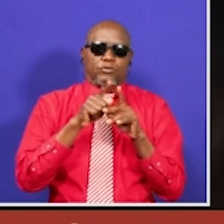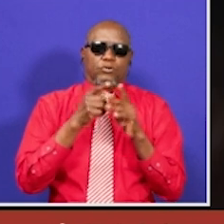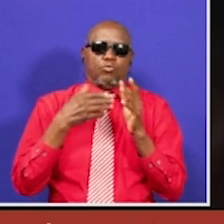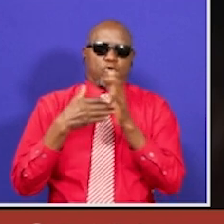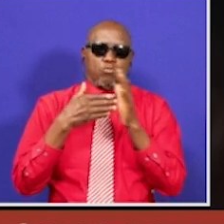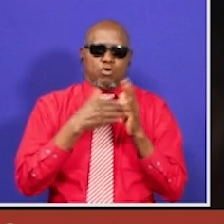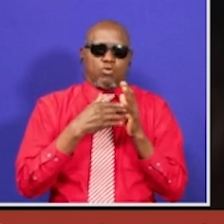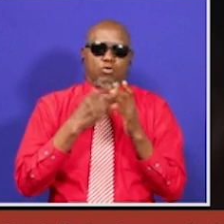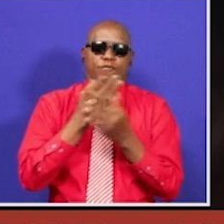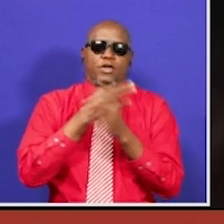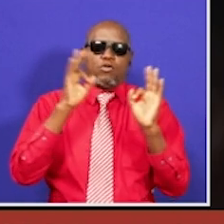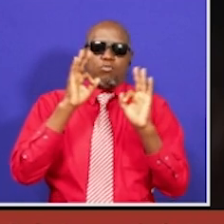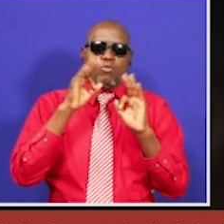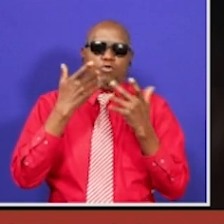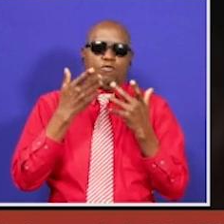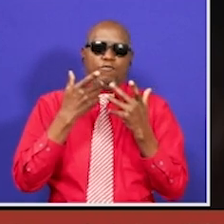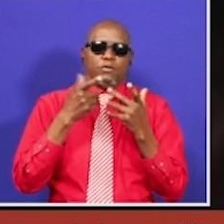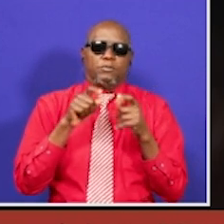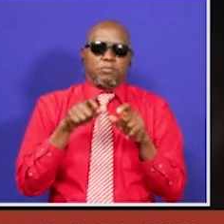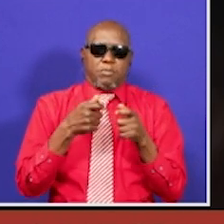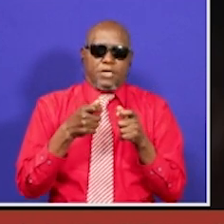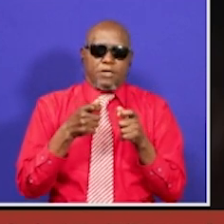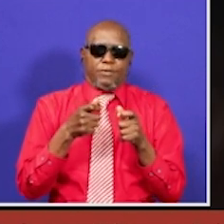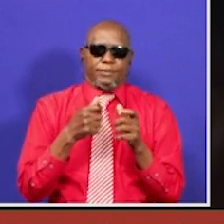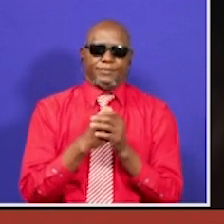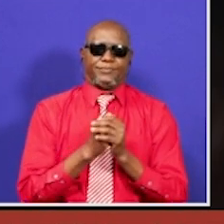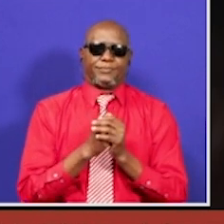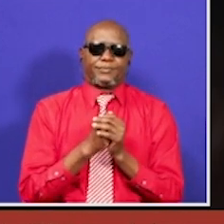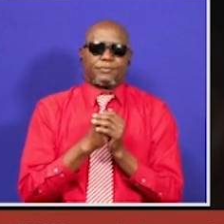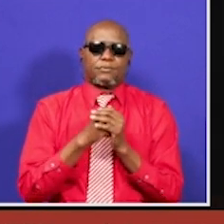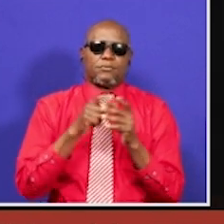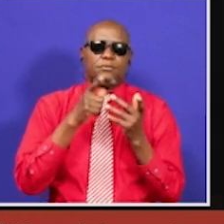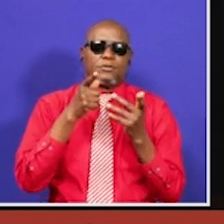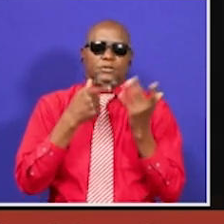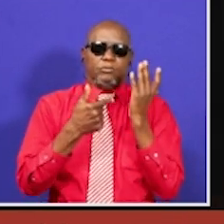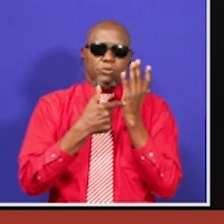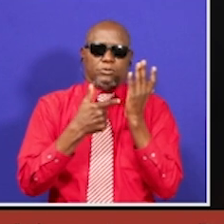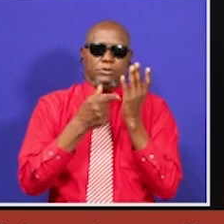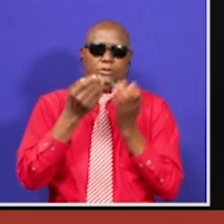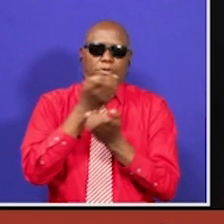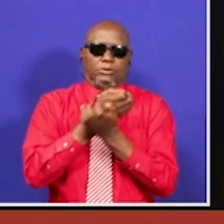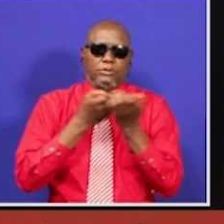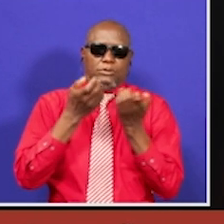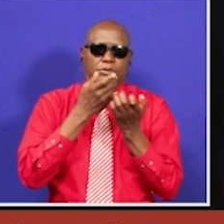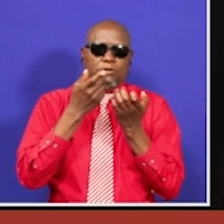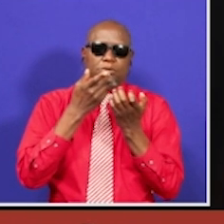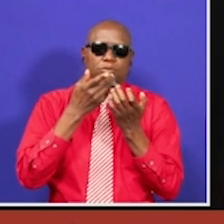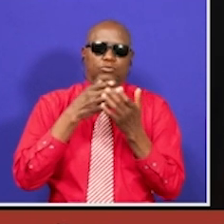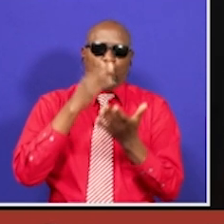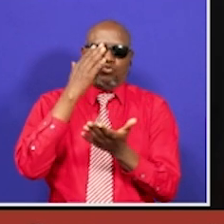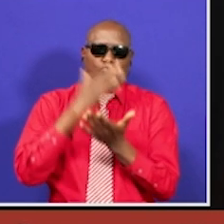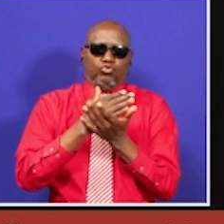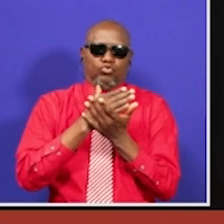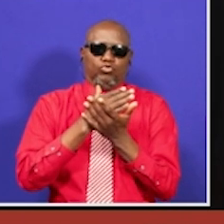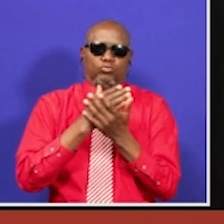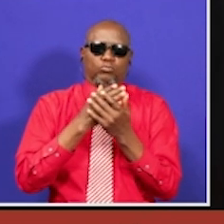vya habari. Hakikisho kwamba Wizara ya Habari, Mawasiliano na Uchumi wa Dijitali itakoma kuingilia uhuru wa taasisi za